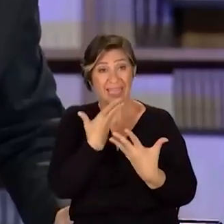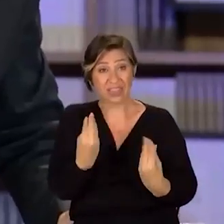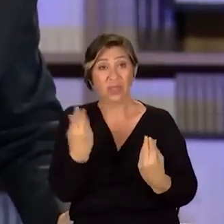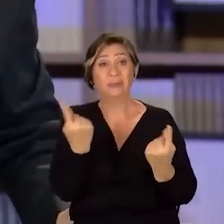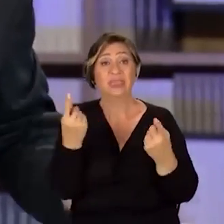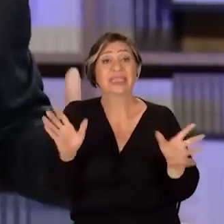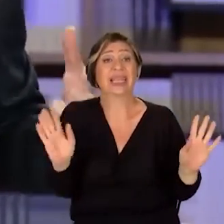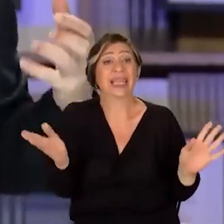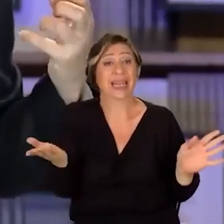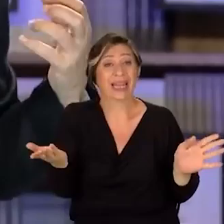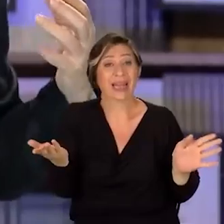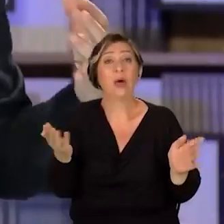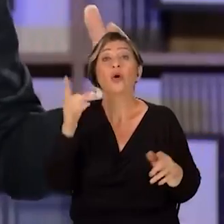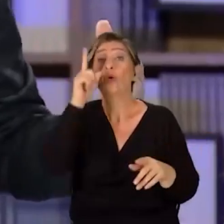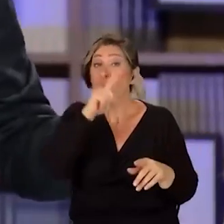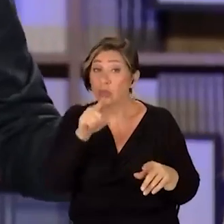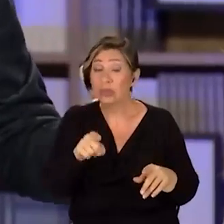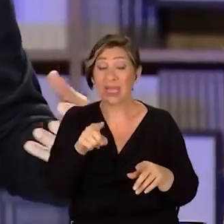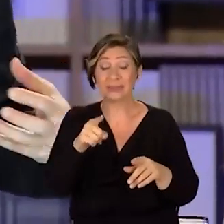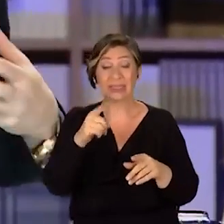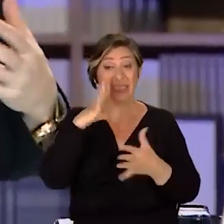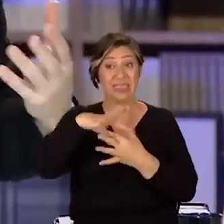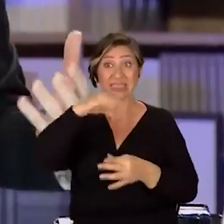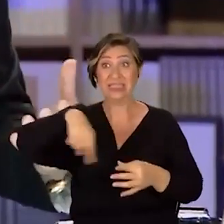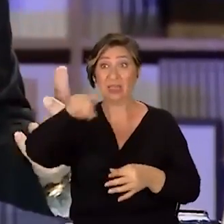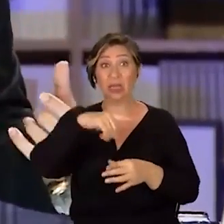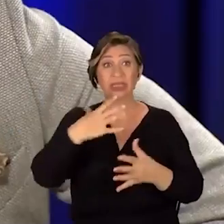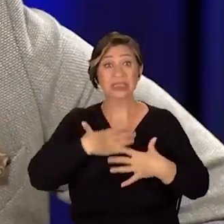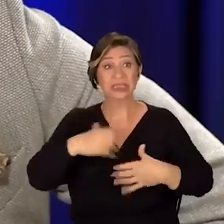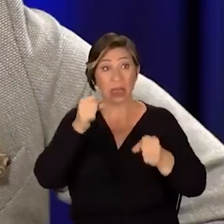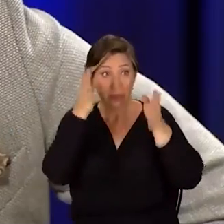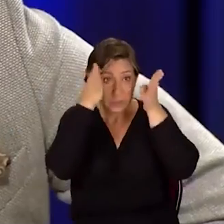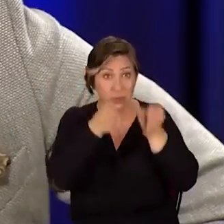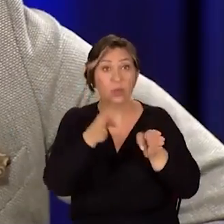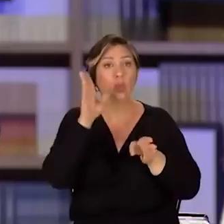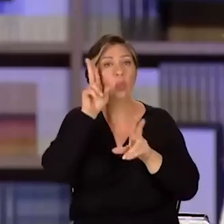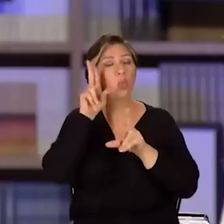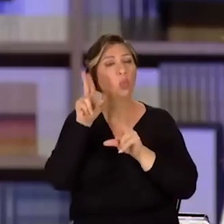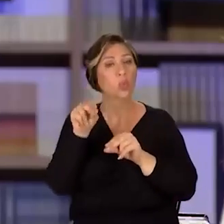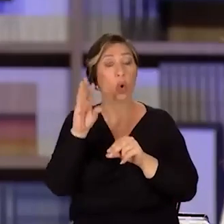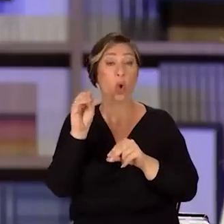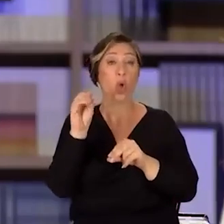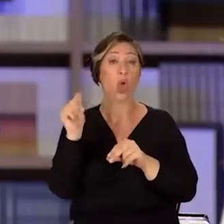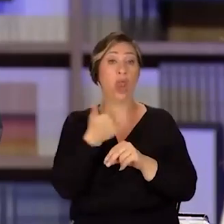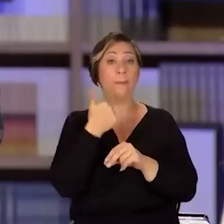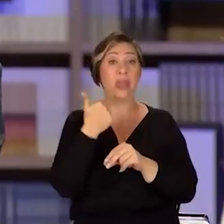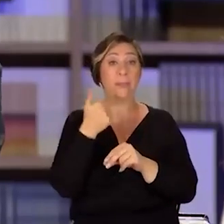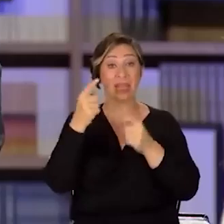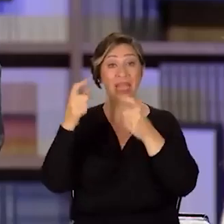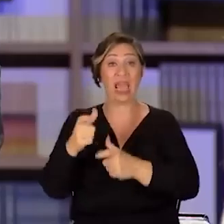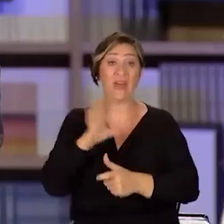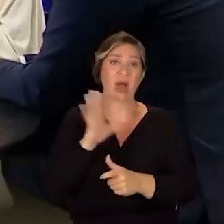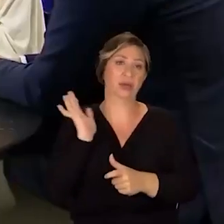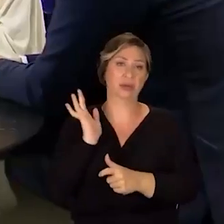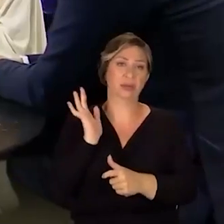şey değil ki. Dolayısıyla insanların bu sağlık obsesyonları içerisinde uyku önemli bir yer